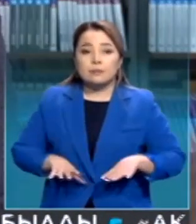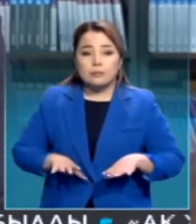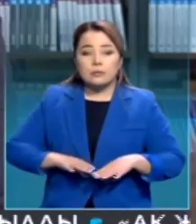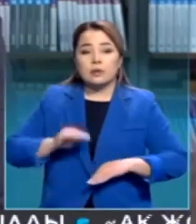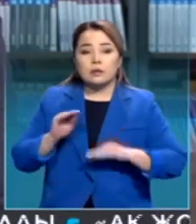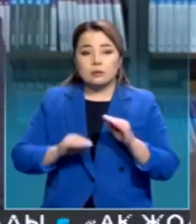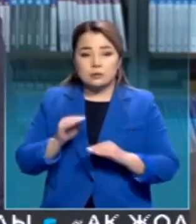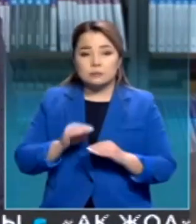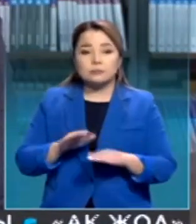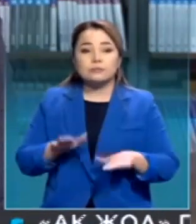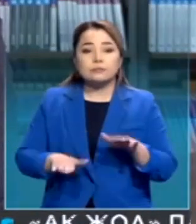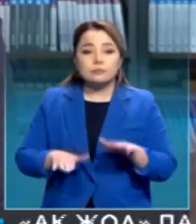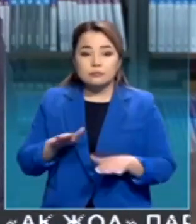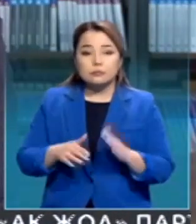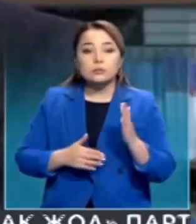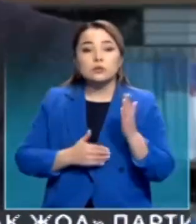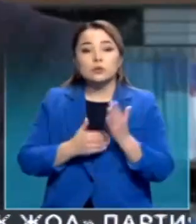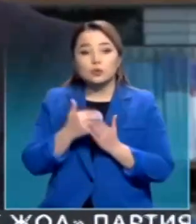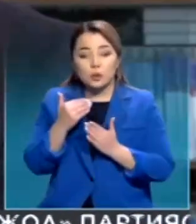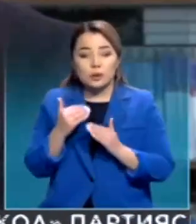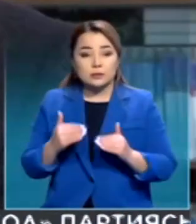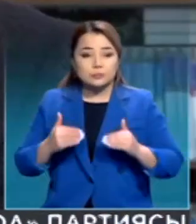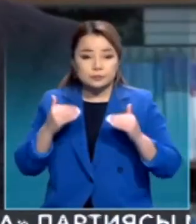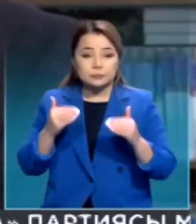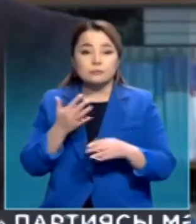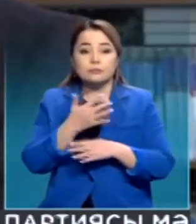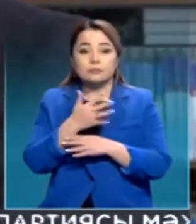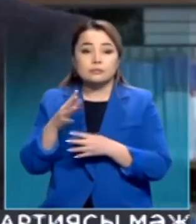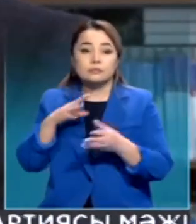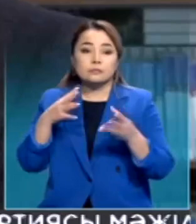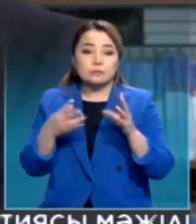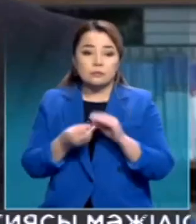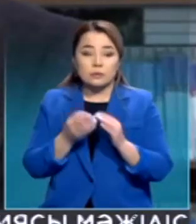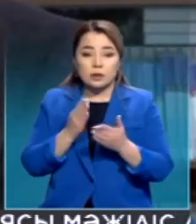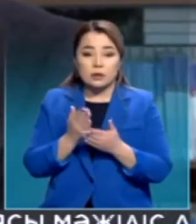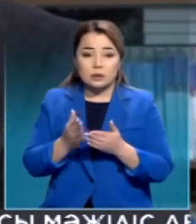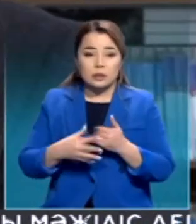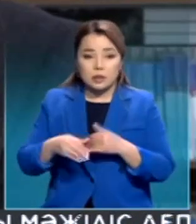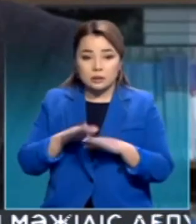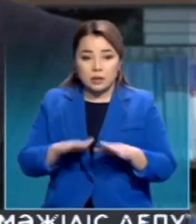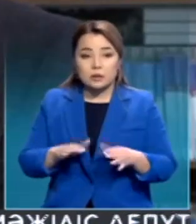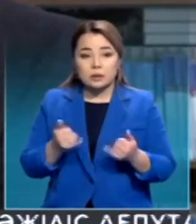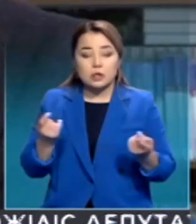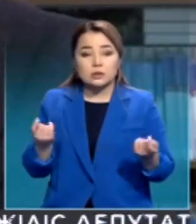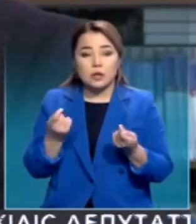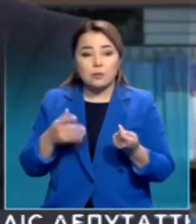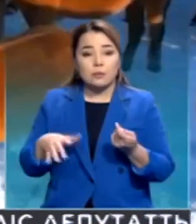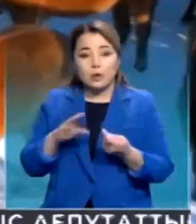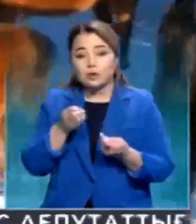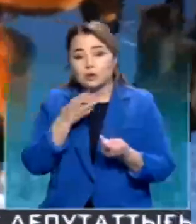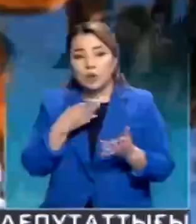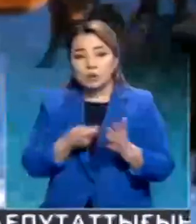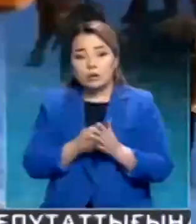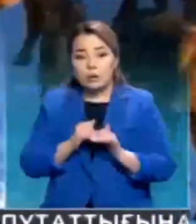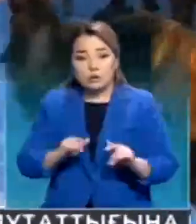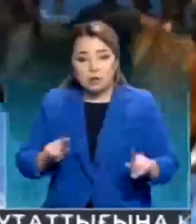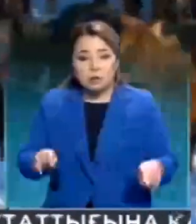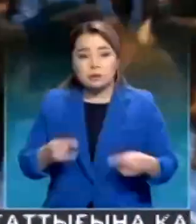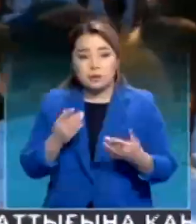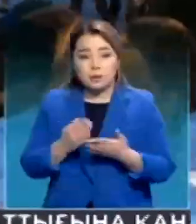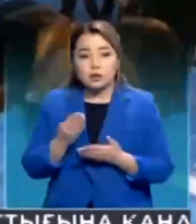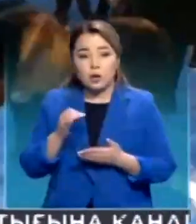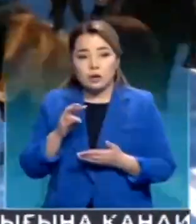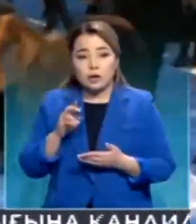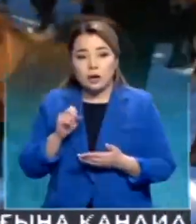әрілетіп, салмағын жоғарылатып, орманды жерге бейімделген төлді жақсы береді. Шойынқара мен